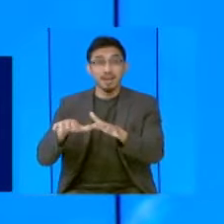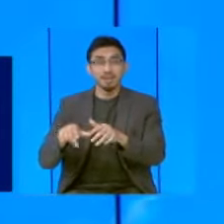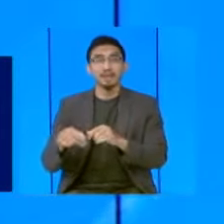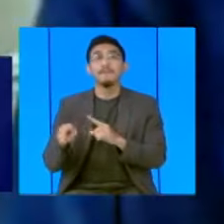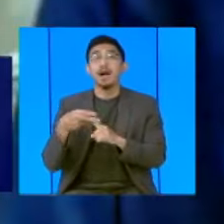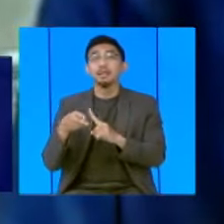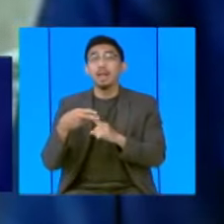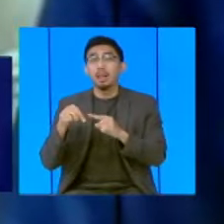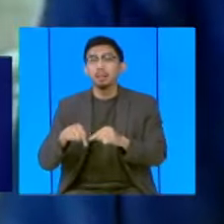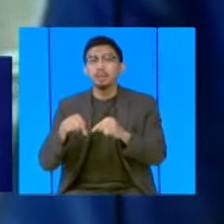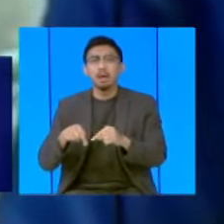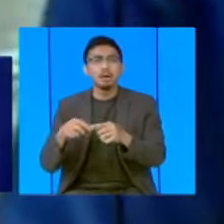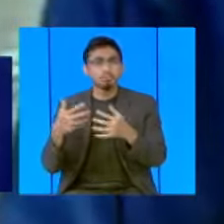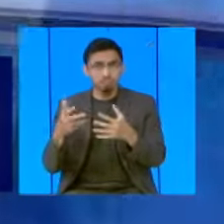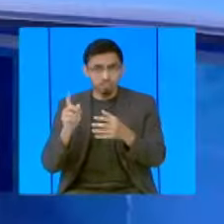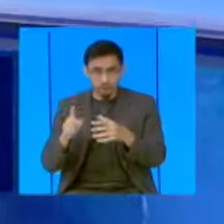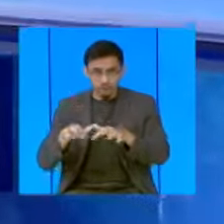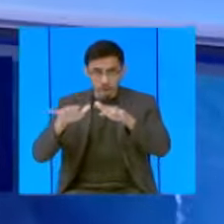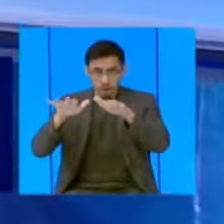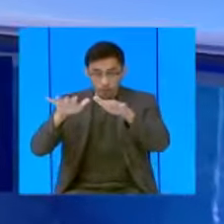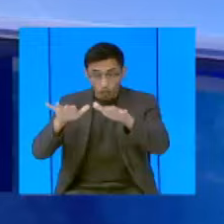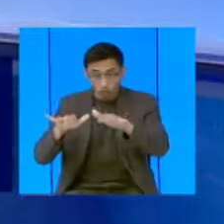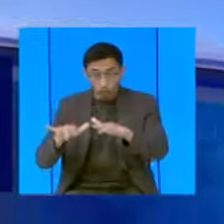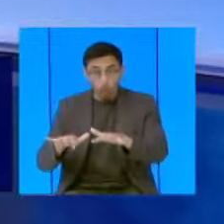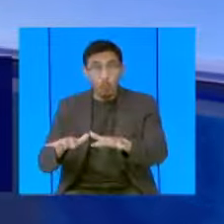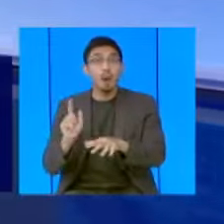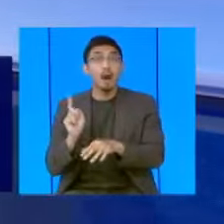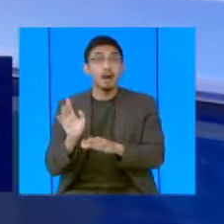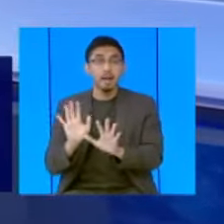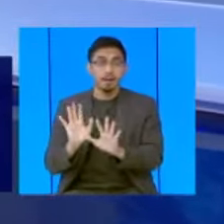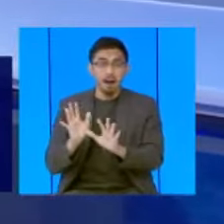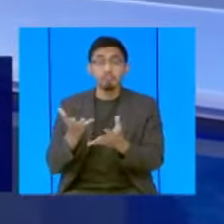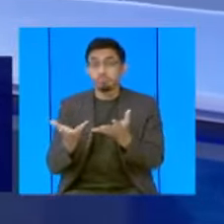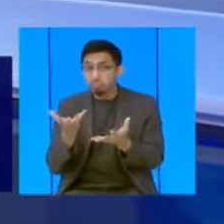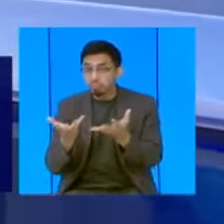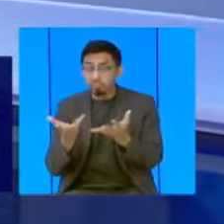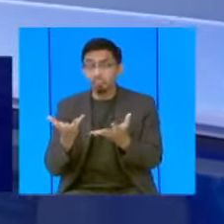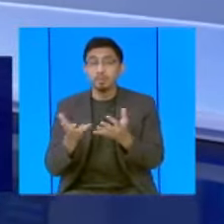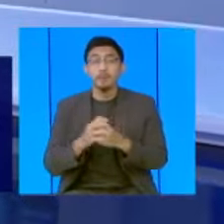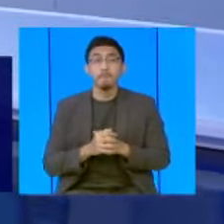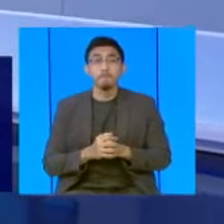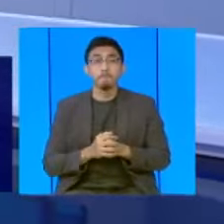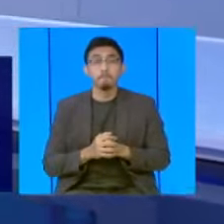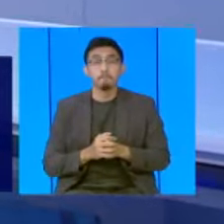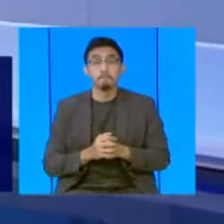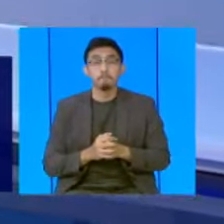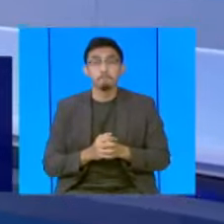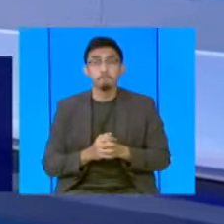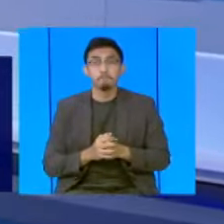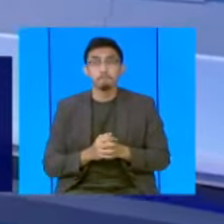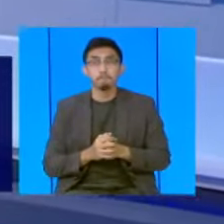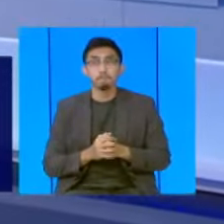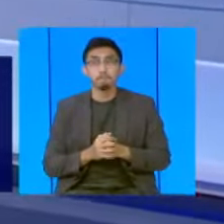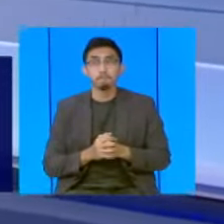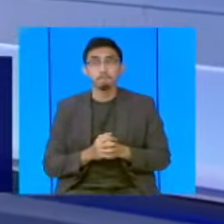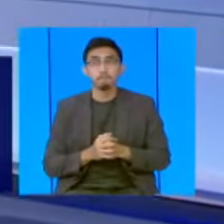banjir. Faisal, bagaimana kondisi di sana? Apakah sudah ada tanda-tanda banjir akan surut? Dan bagaimana, apakah warga sudah mulai